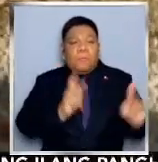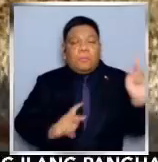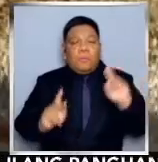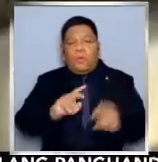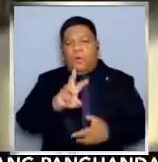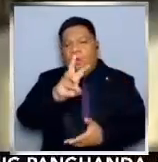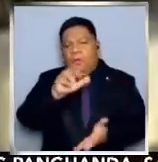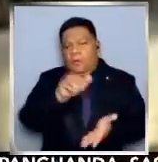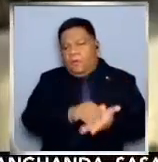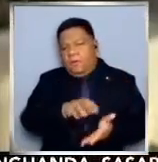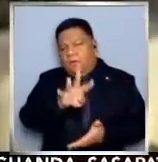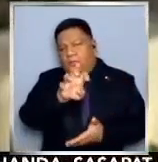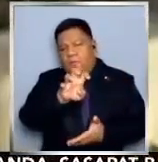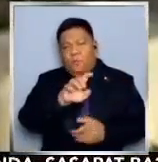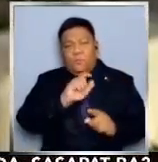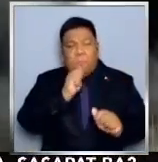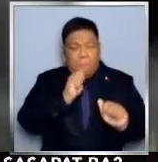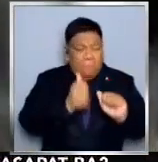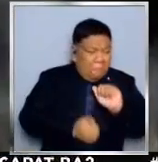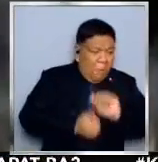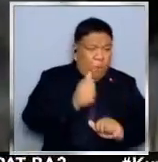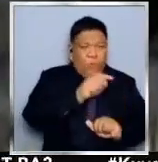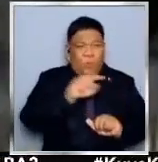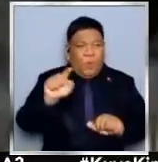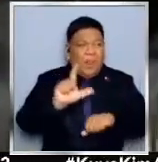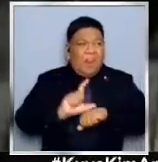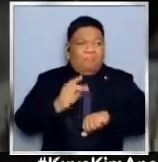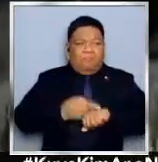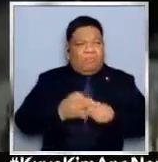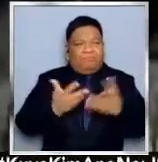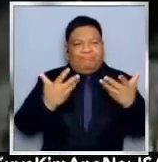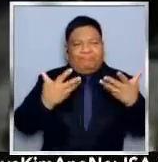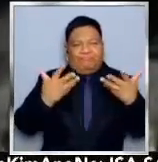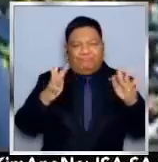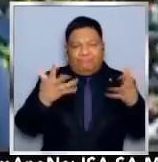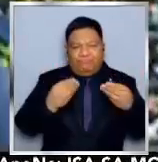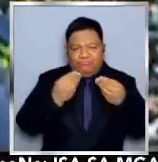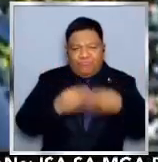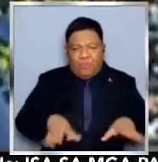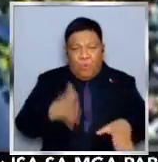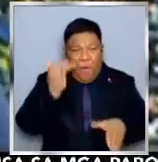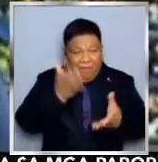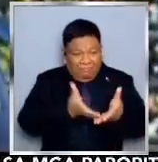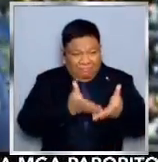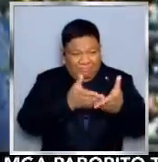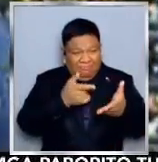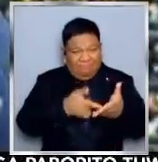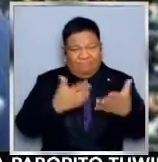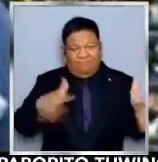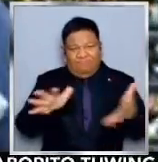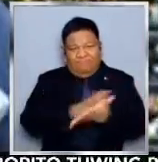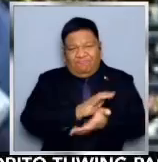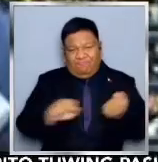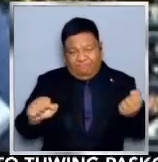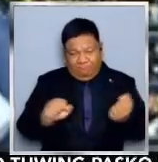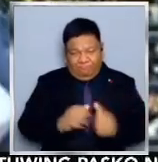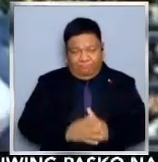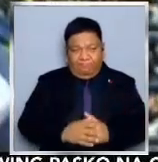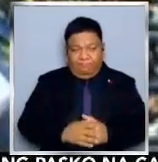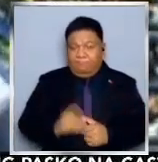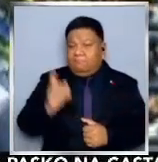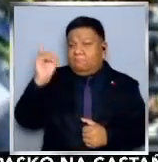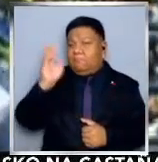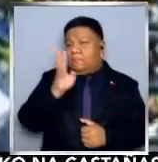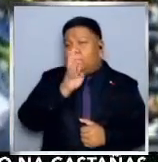ng kabuhayan matapos masira ang karamihan sa kanilang bangkang pangisda. Yung binigay na ayod